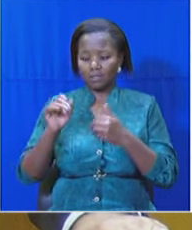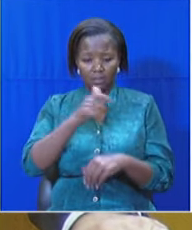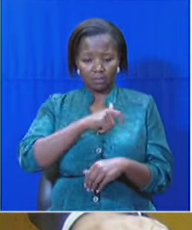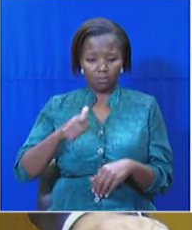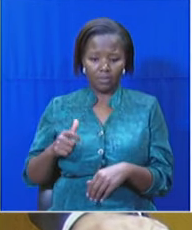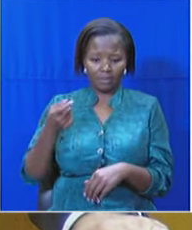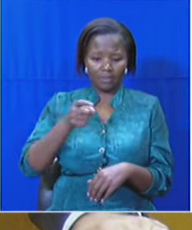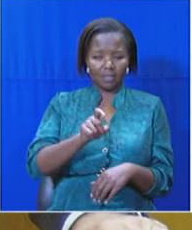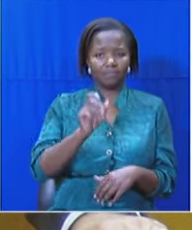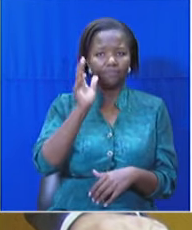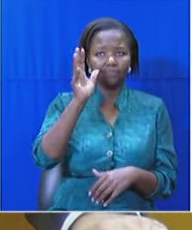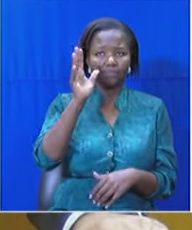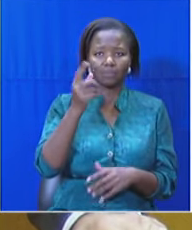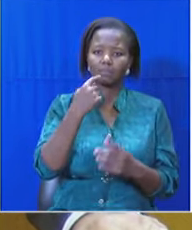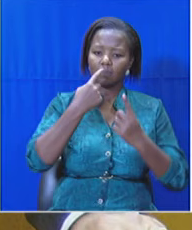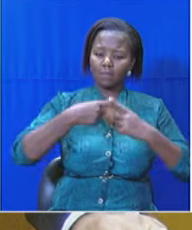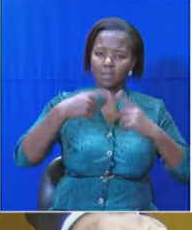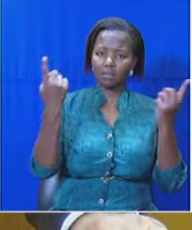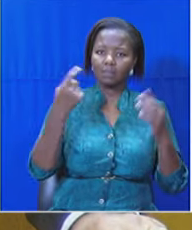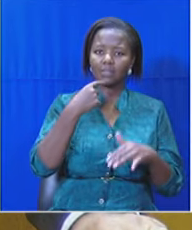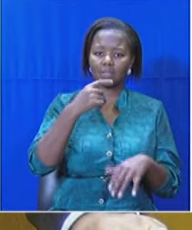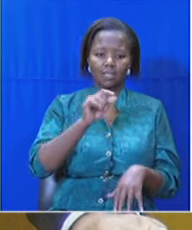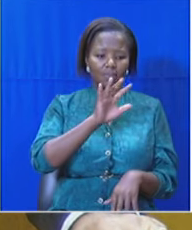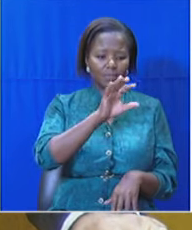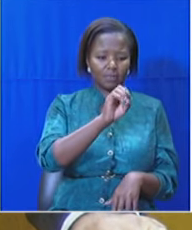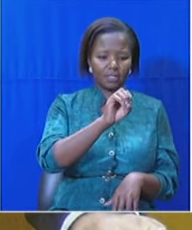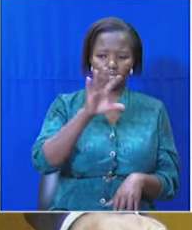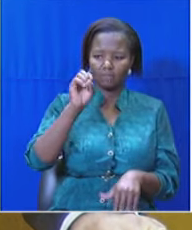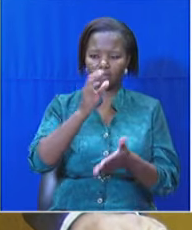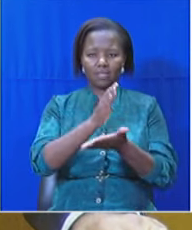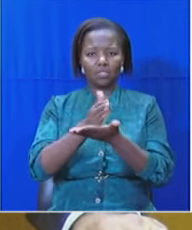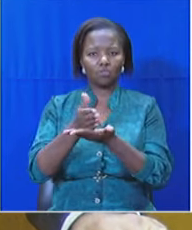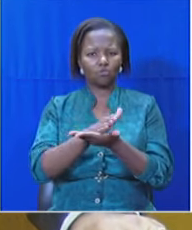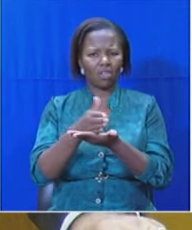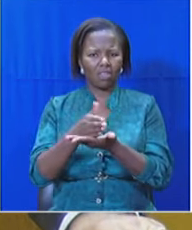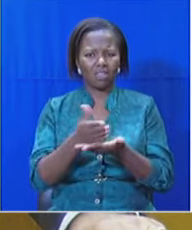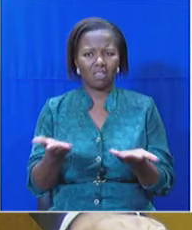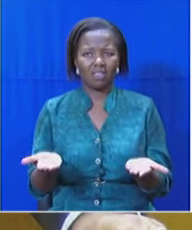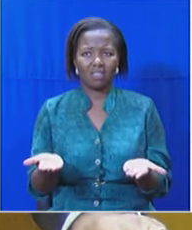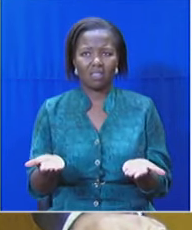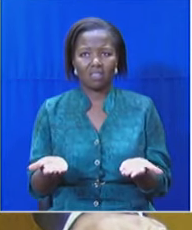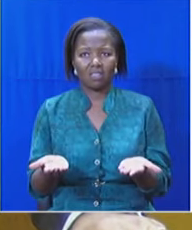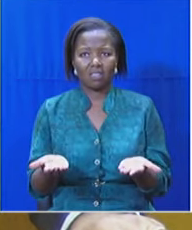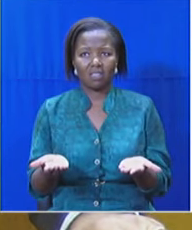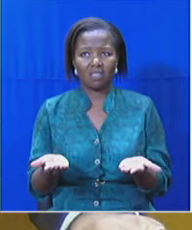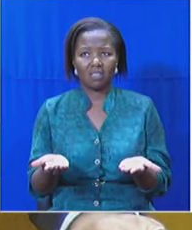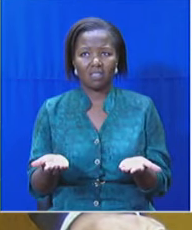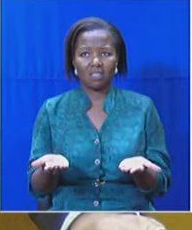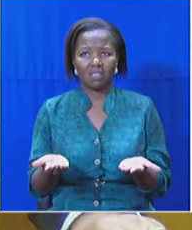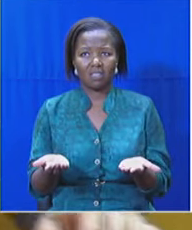50-50 verdeling. Dit is niks anders as om die landbouorganisasies te